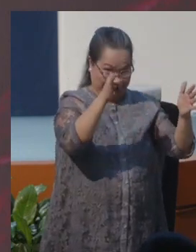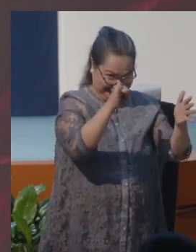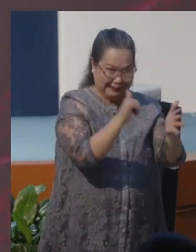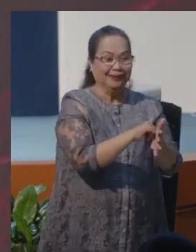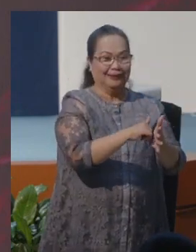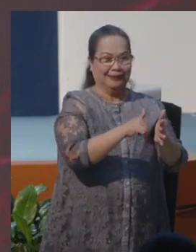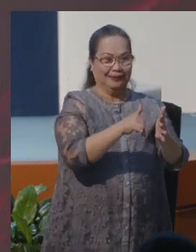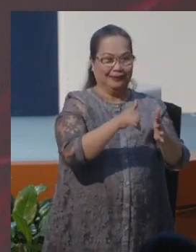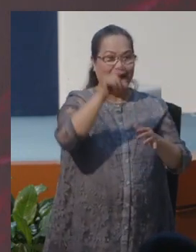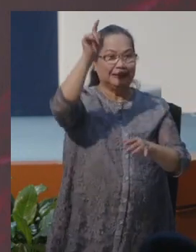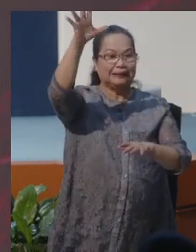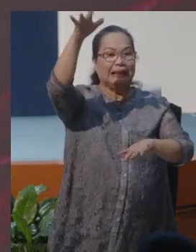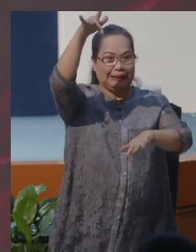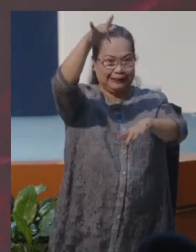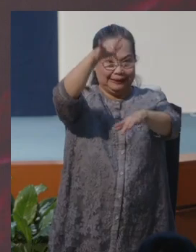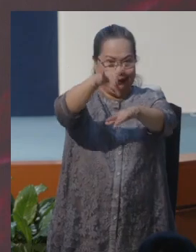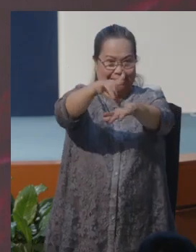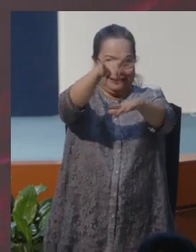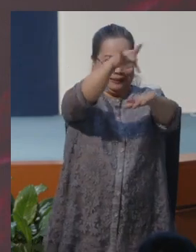ang pagkilos ng Diyos.